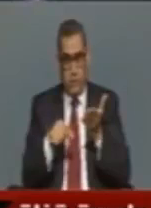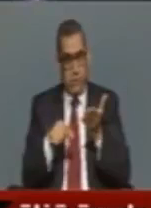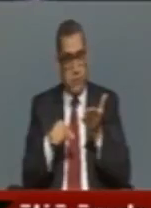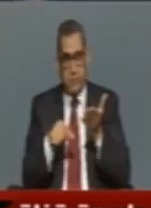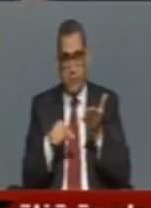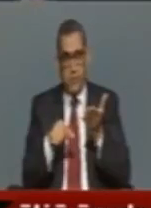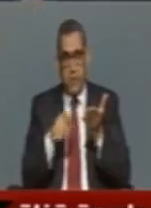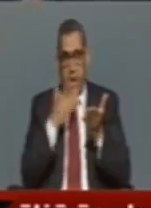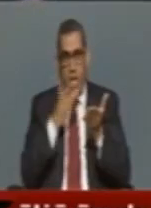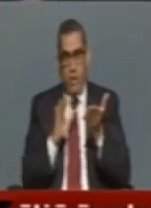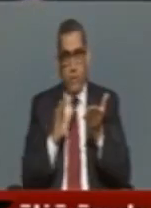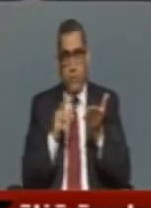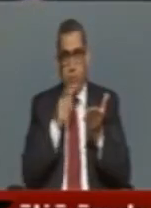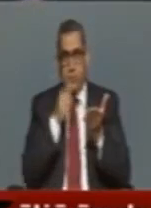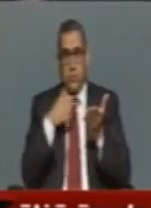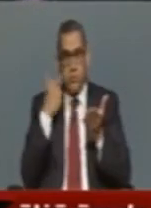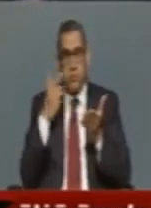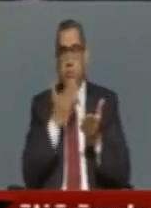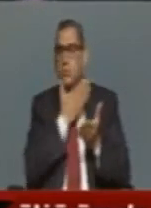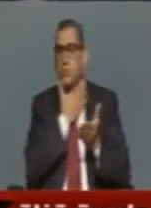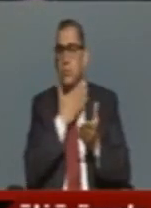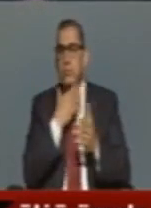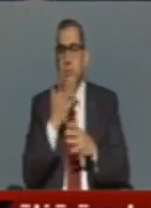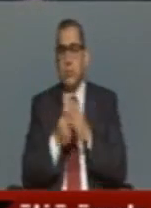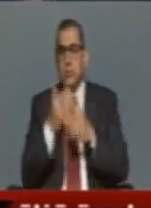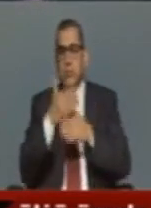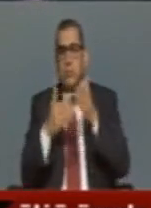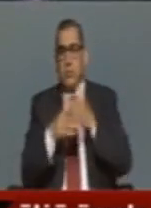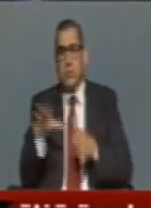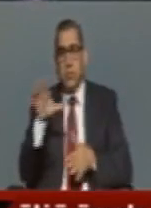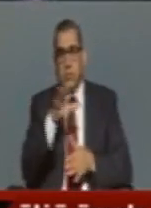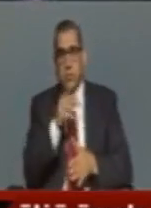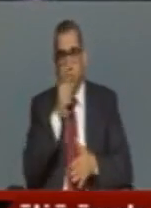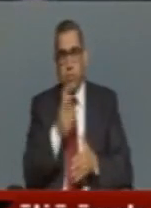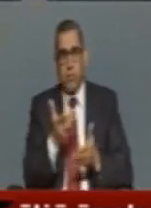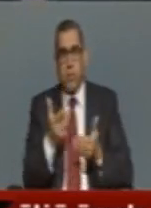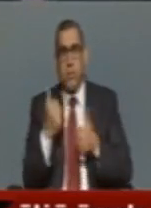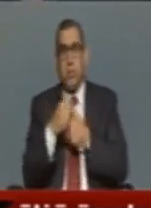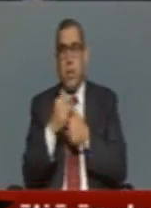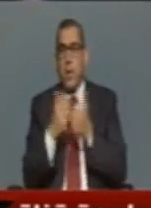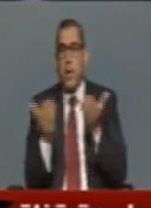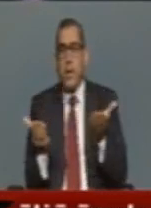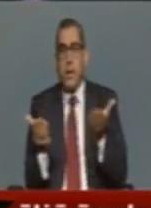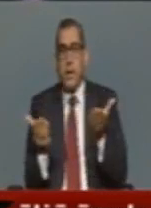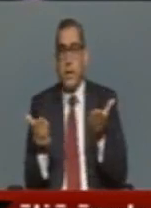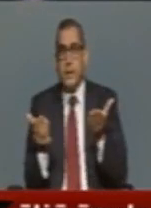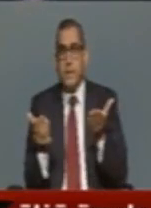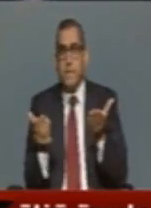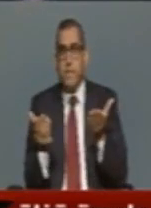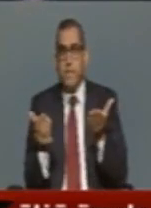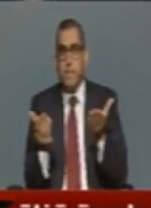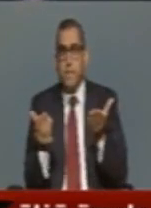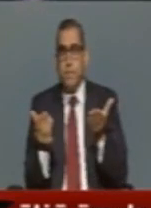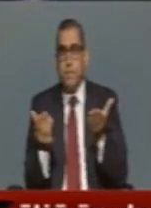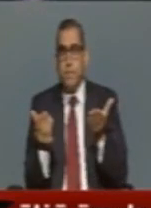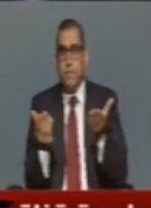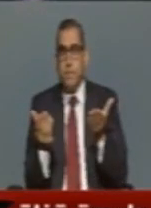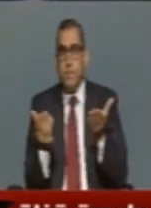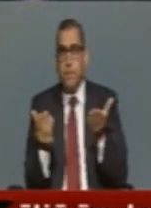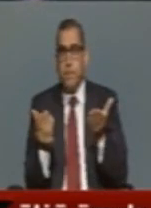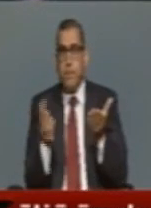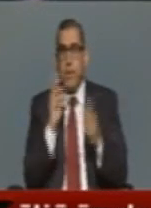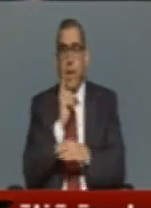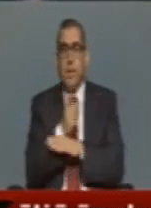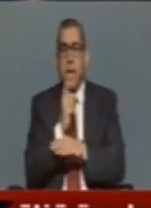طب احنا قادرين نلبي العدد المدارس دي؟ طب لا. طب هو بيقول لي حتى انا مش اصل التعليم الاساسي